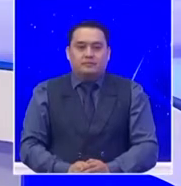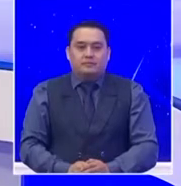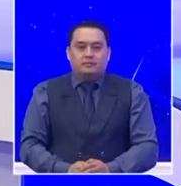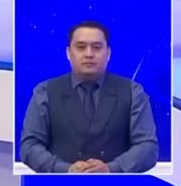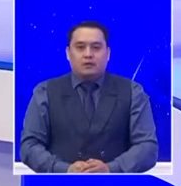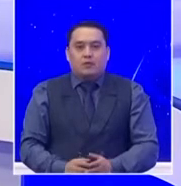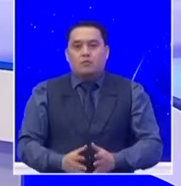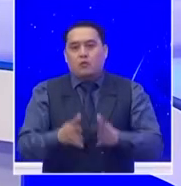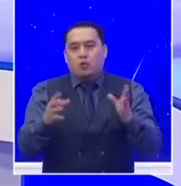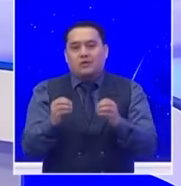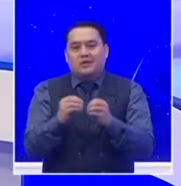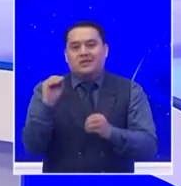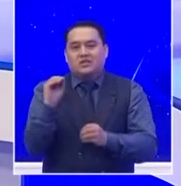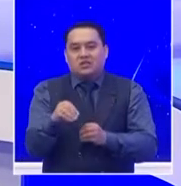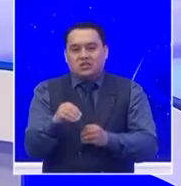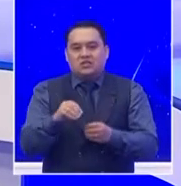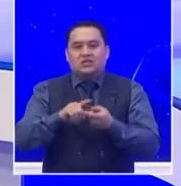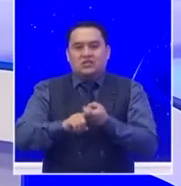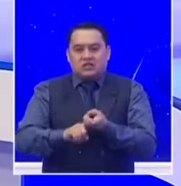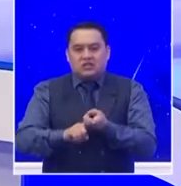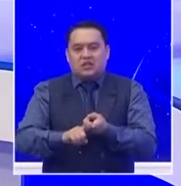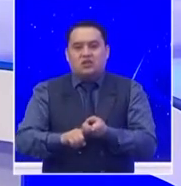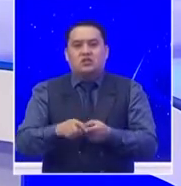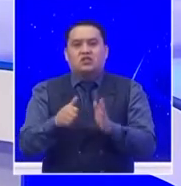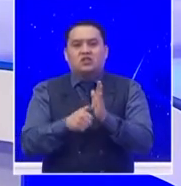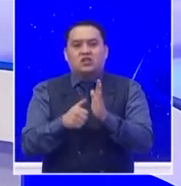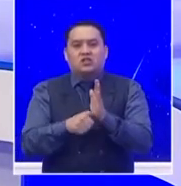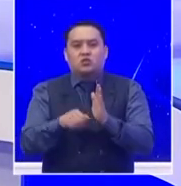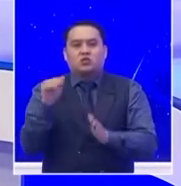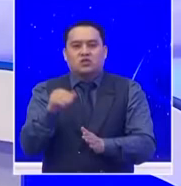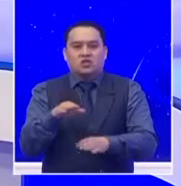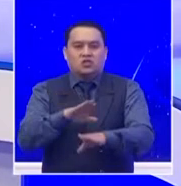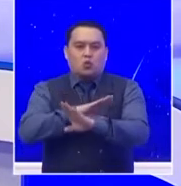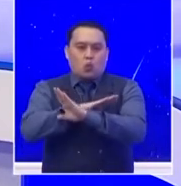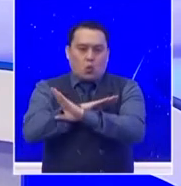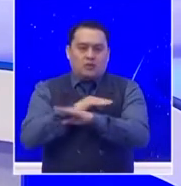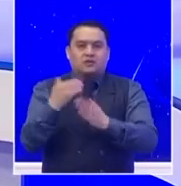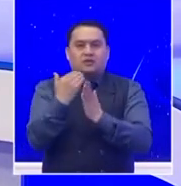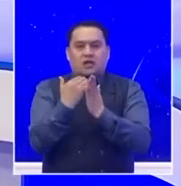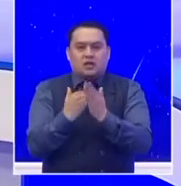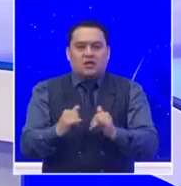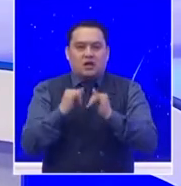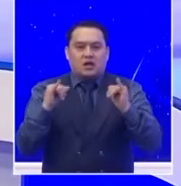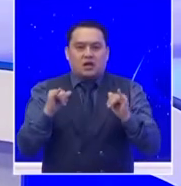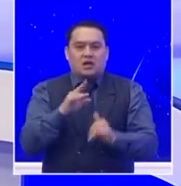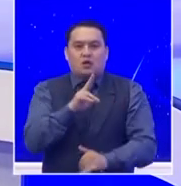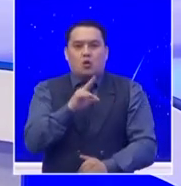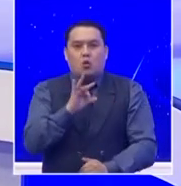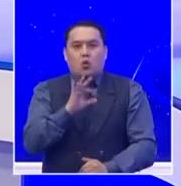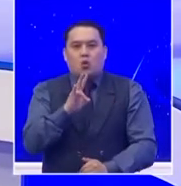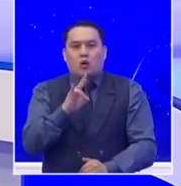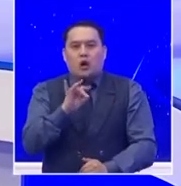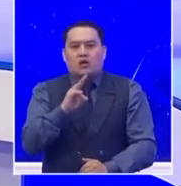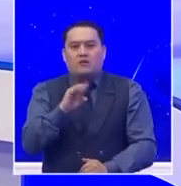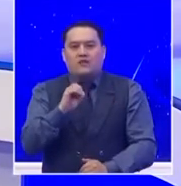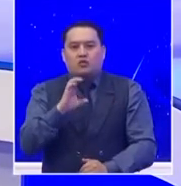Более 10 тысяч заболевших и свыше 600 летальных исходов. Такова к утру среды статистика развития эпидемии в Италии. В течение